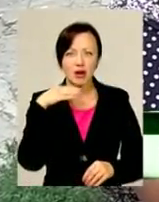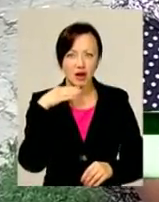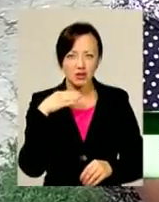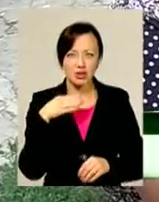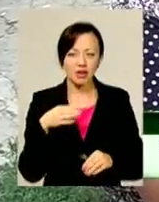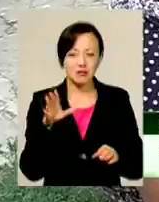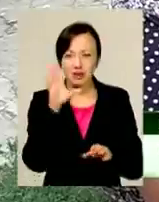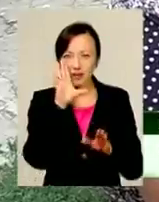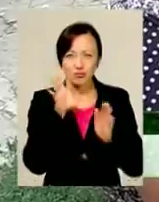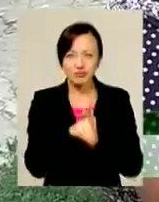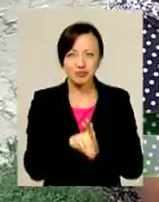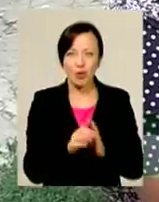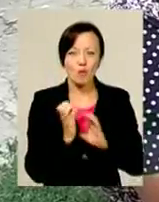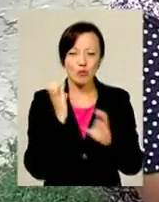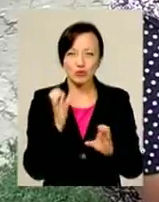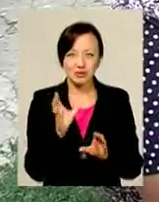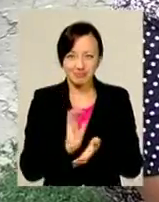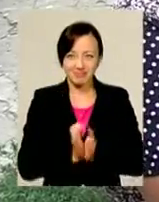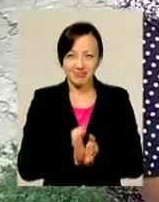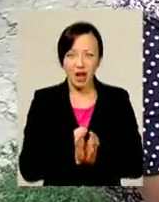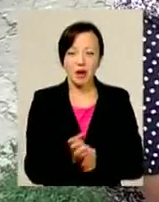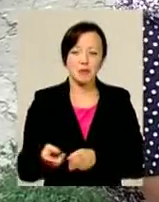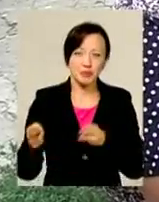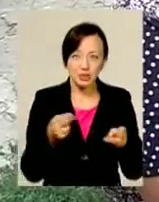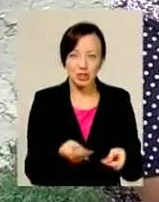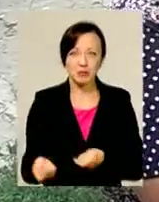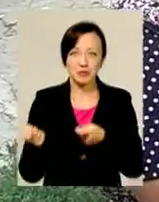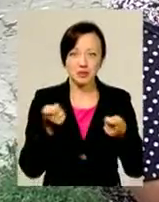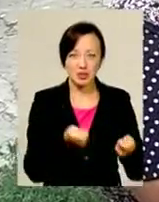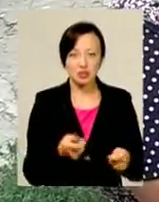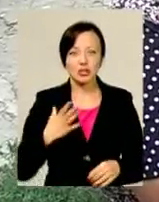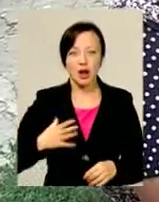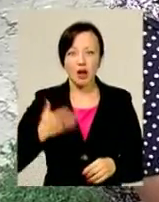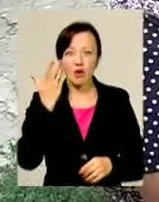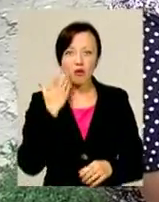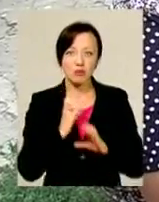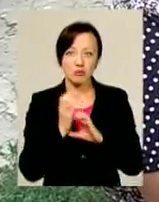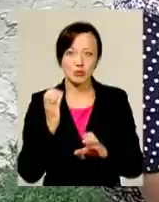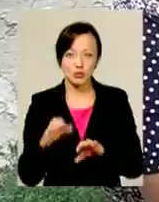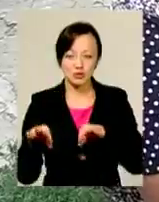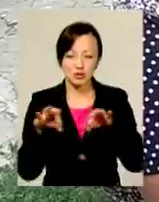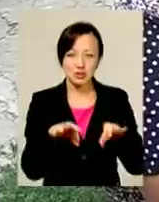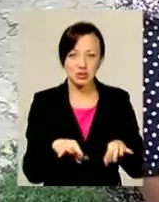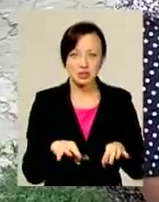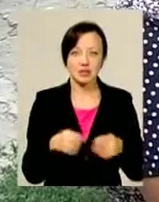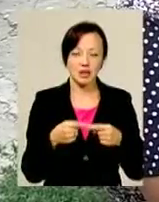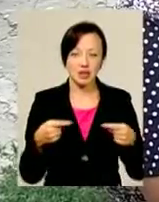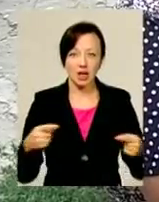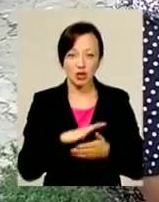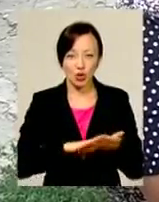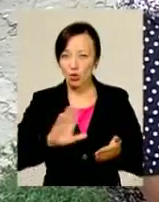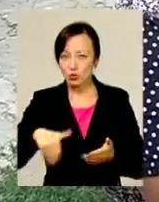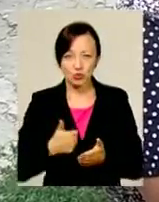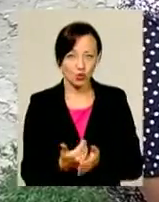не вміщалося в бус, приїжджали на другий раз, і ще й люди, мороз був, чекали, коли приїде, машина забере і так далі. І так до